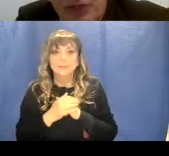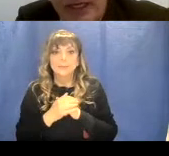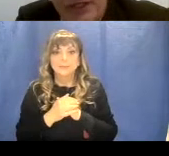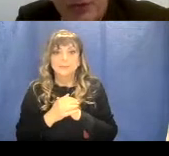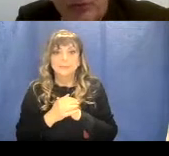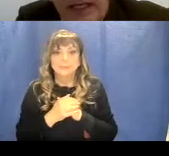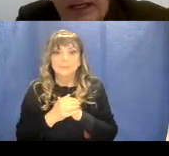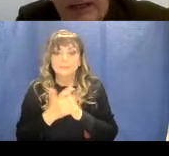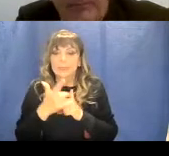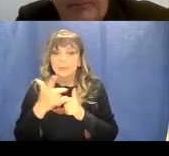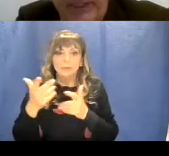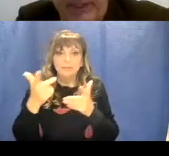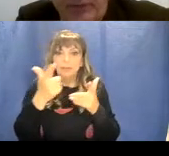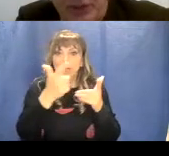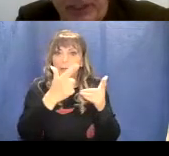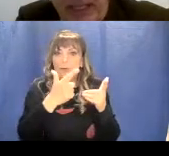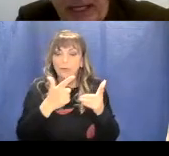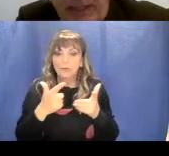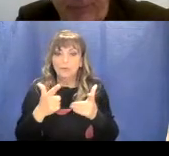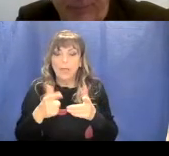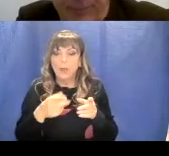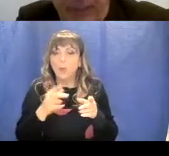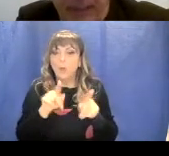non c'è nessuna periodicitá